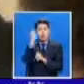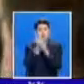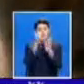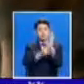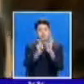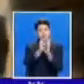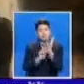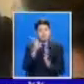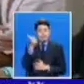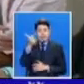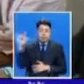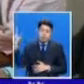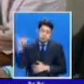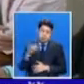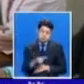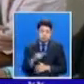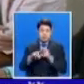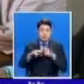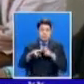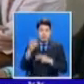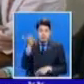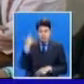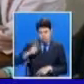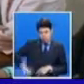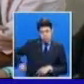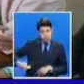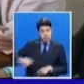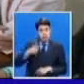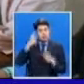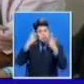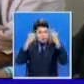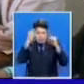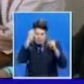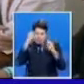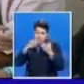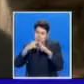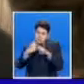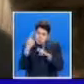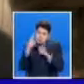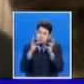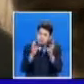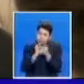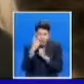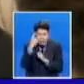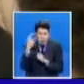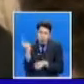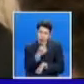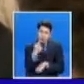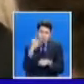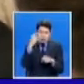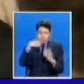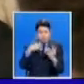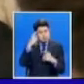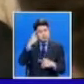ับกับกัมพูชาเนี่ยนายกรัฐมนตรีมีวิธีบริหารหรือยังที่จะไม่ให้นายกของเขาเนี่ยมาแขวะเราตลอด อ๋อผมค